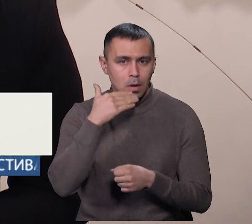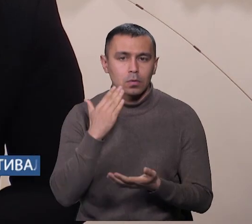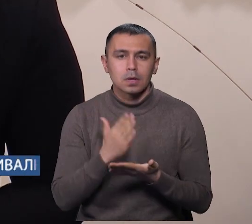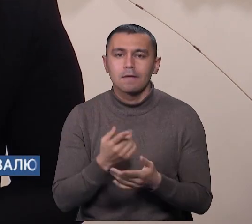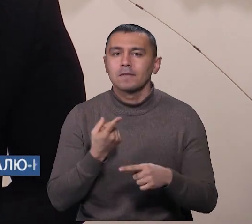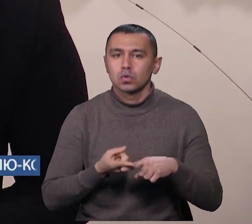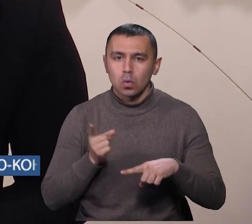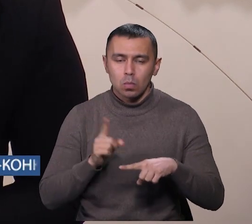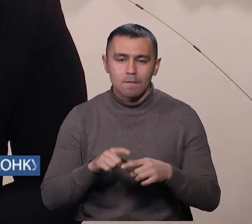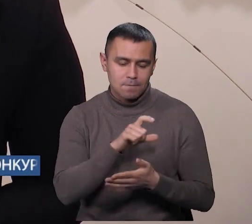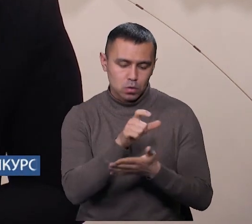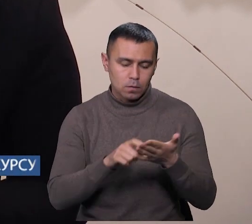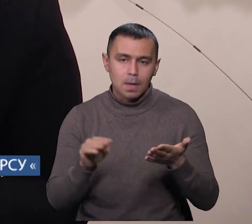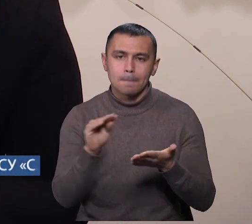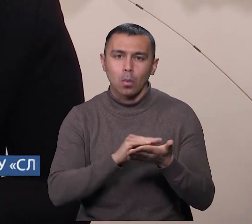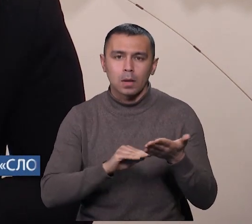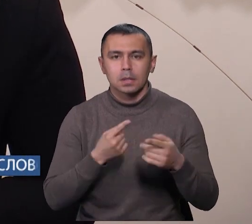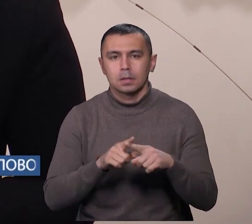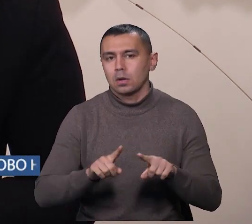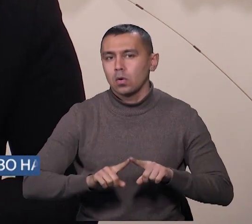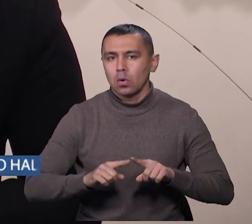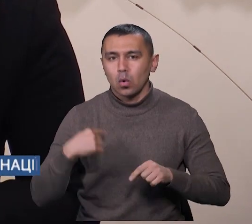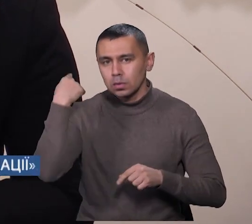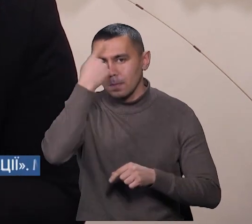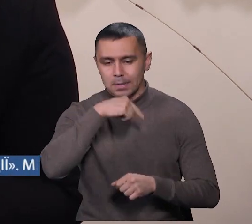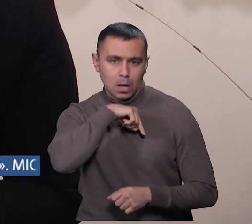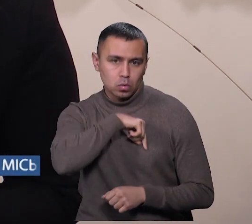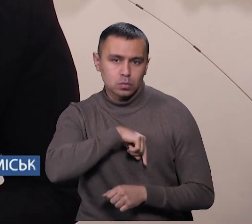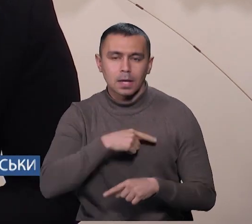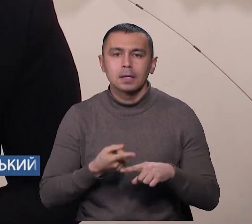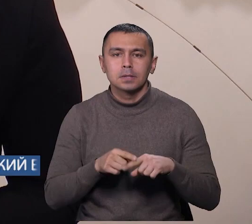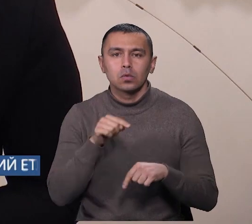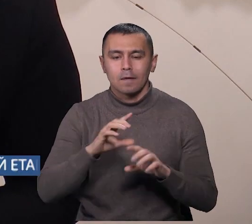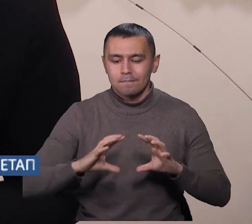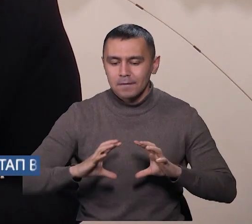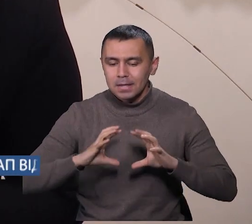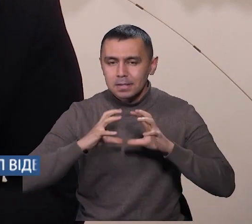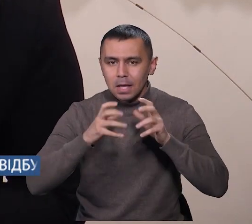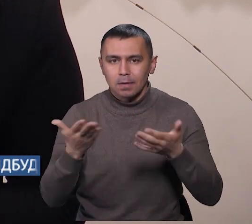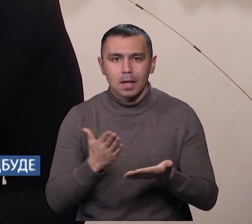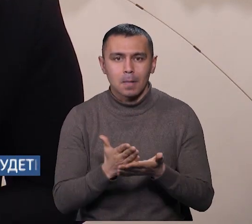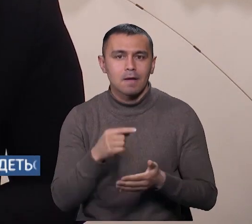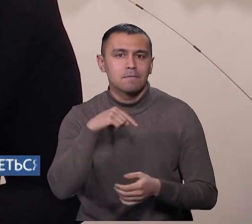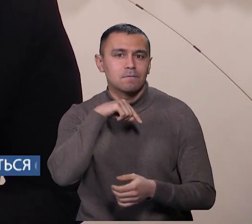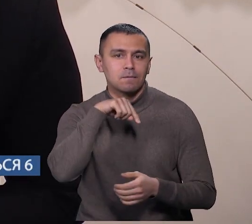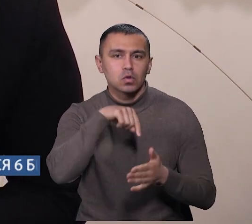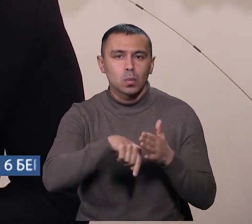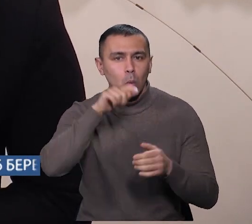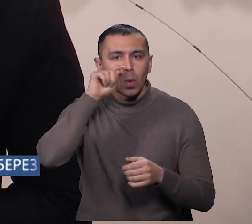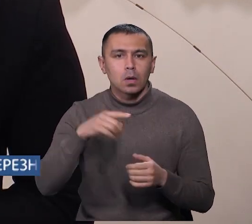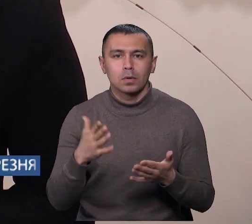цьому. Віршована поезія – це є особистісна душа, це є той всесвіт, який несе в собі Україна, і